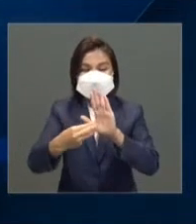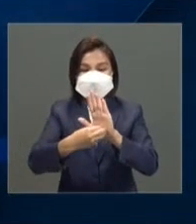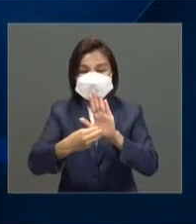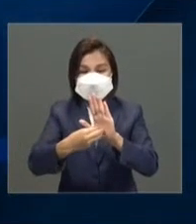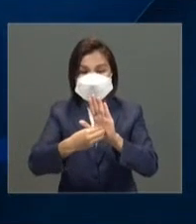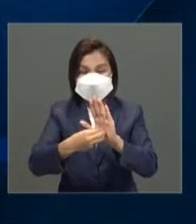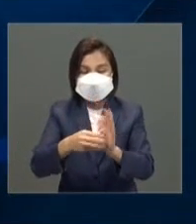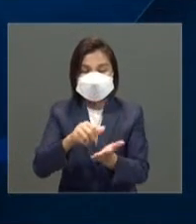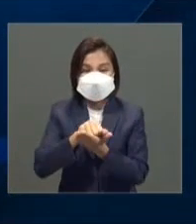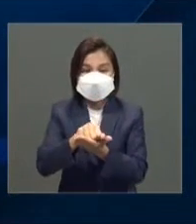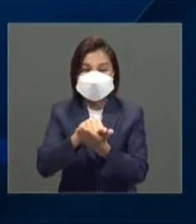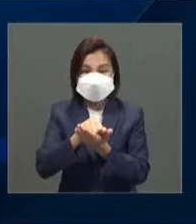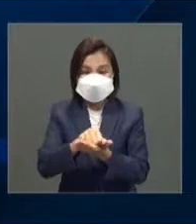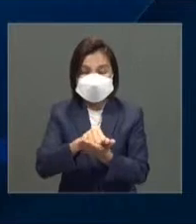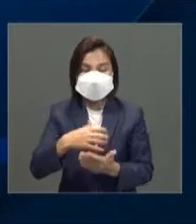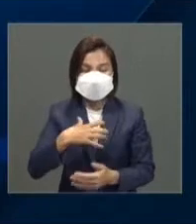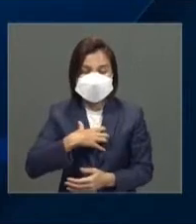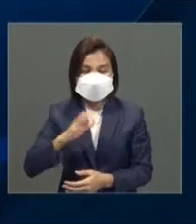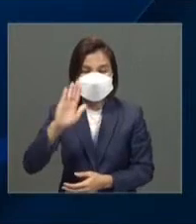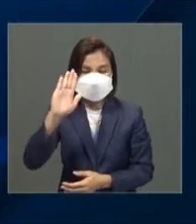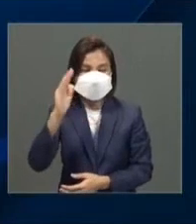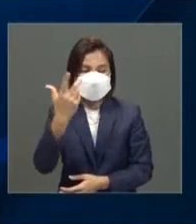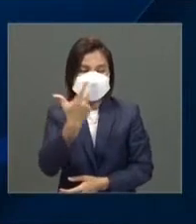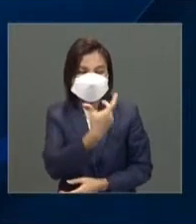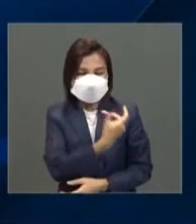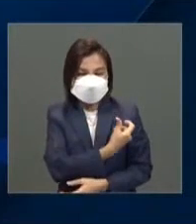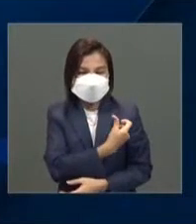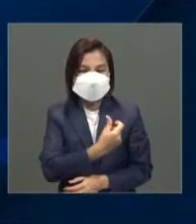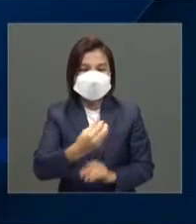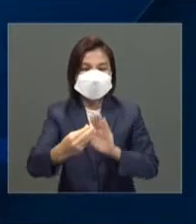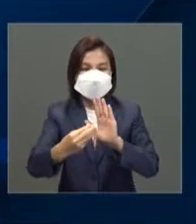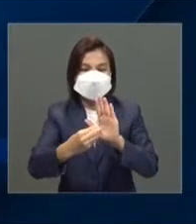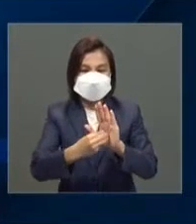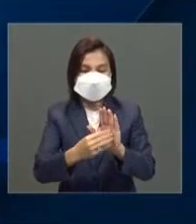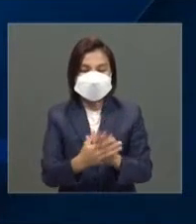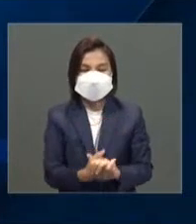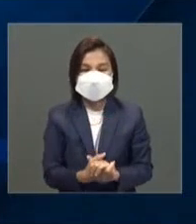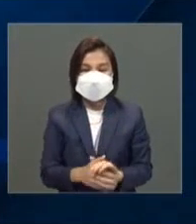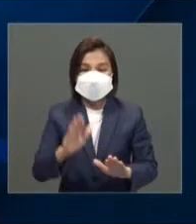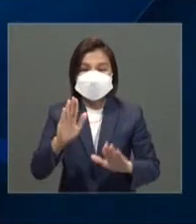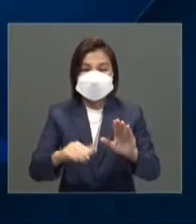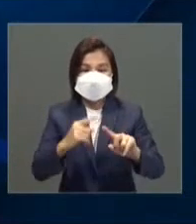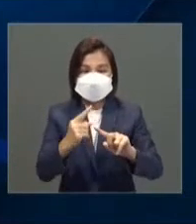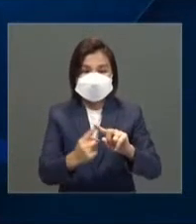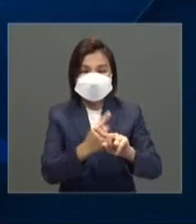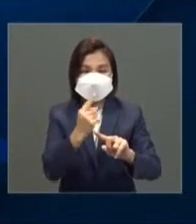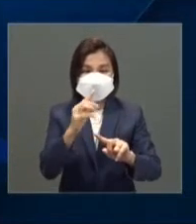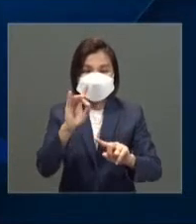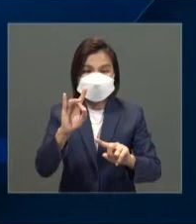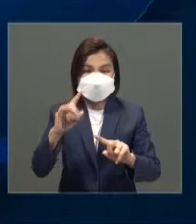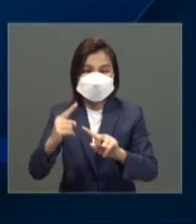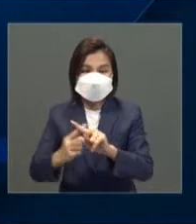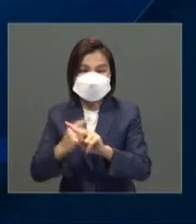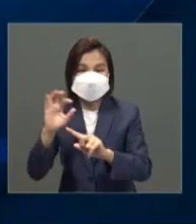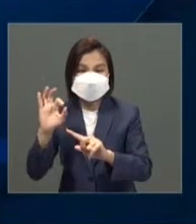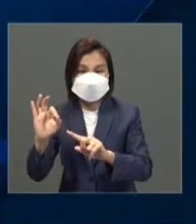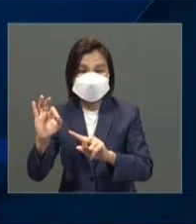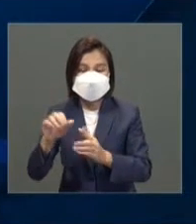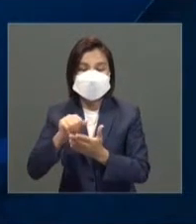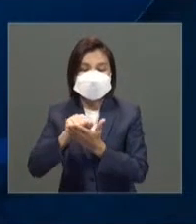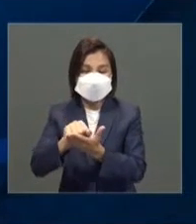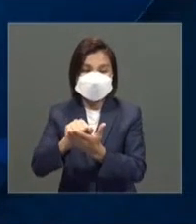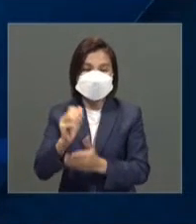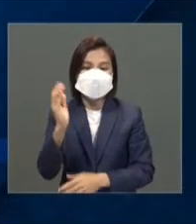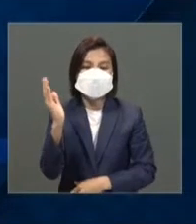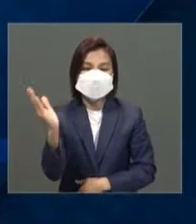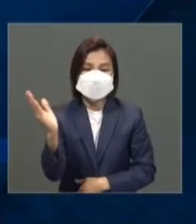ในการรับบริการในพื้นที่กรุงเทพมหานครนะครับสำหรับกลุ่มที่เดินทางในเดือนสิงหาคมกันยายนนะครับก็ให้บริการจุดนี้ก่อนน